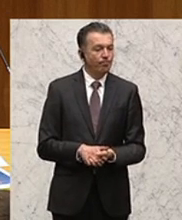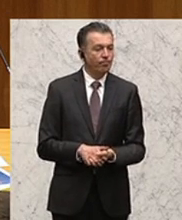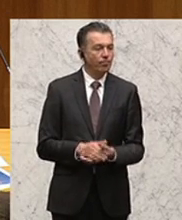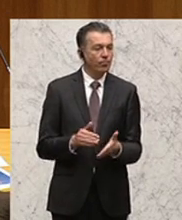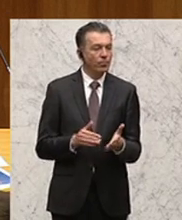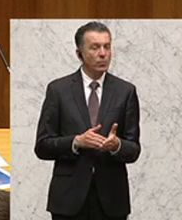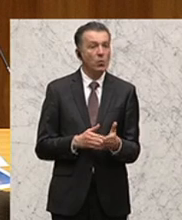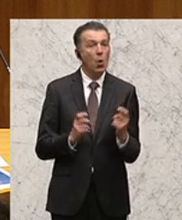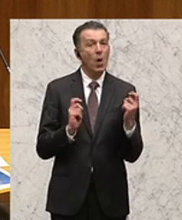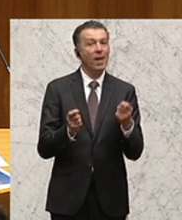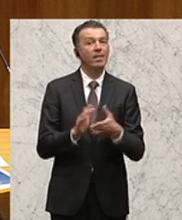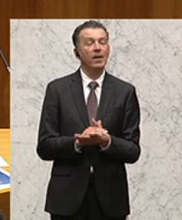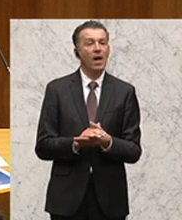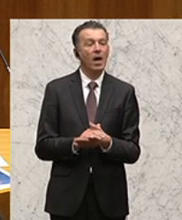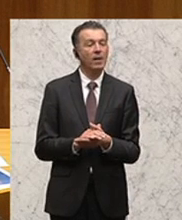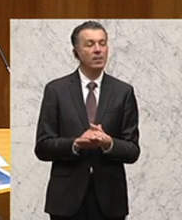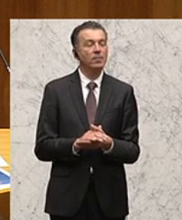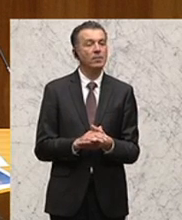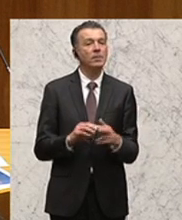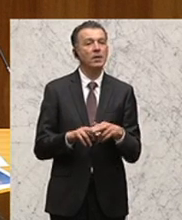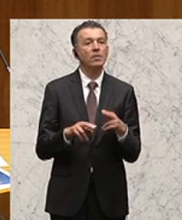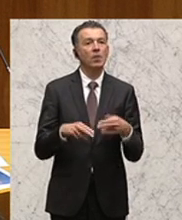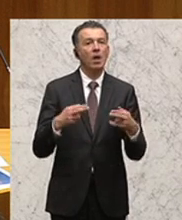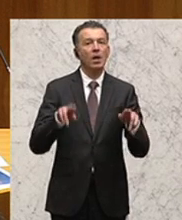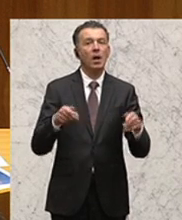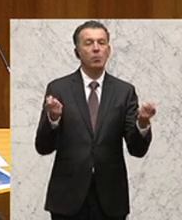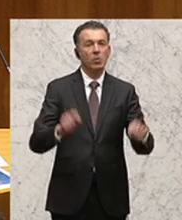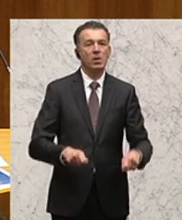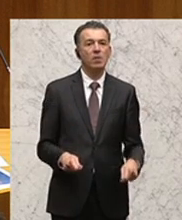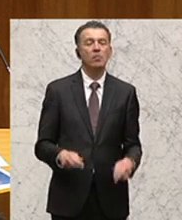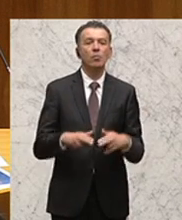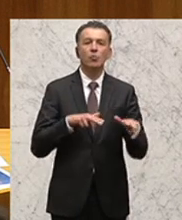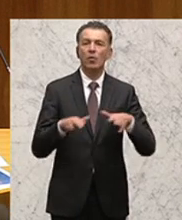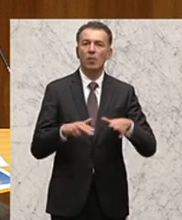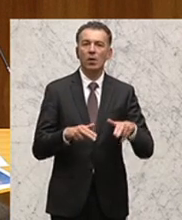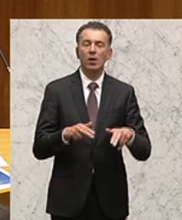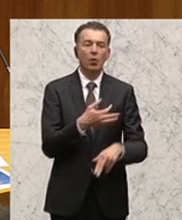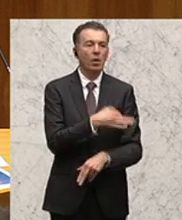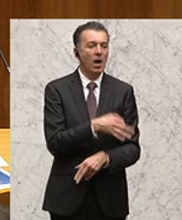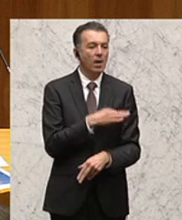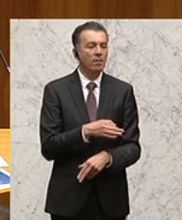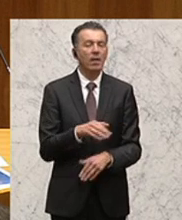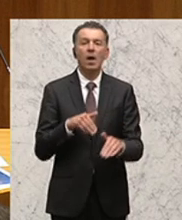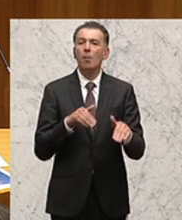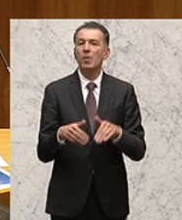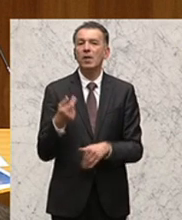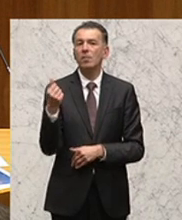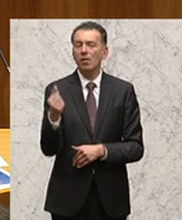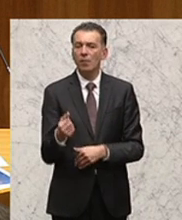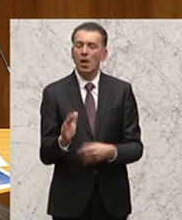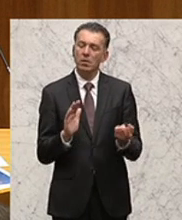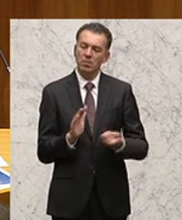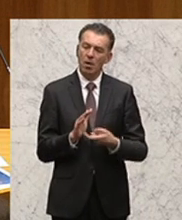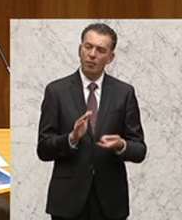bringe ich noch einen extra Antrag ein. Der Nationalrat wolle beschließen, die Bundesregierung, insbesondere der Bundeskanzler und der Bundesminister für Finanzen,